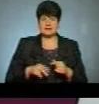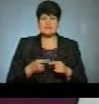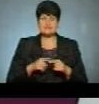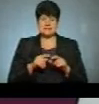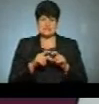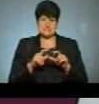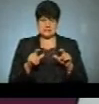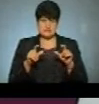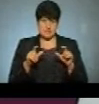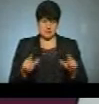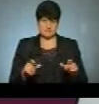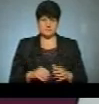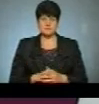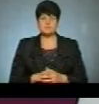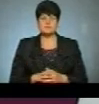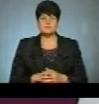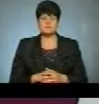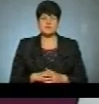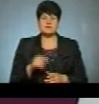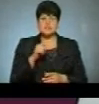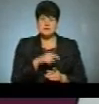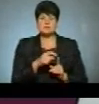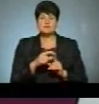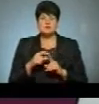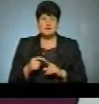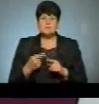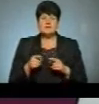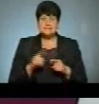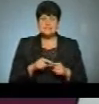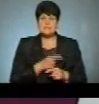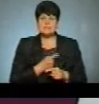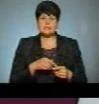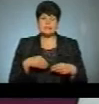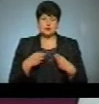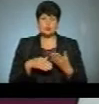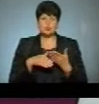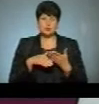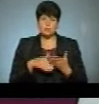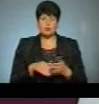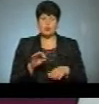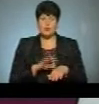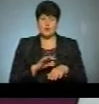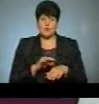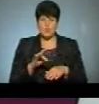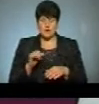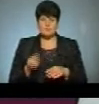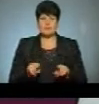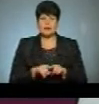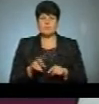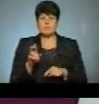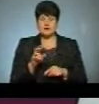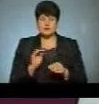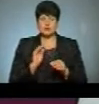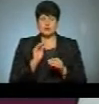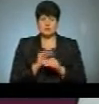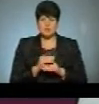Андрій Артемович і Ярослав Чайківський. За їхніми словами, це медики, які надають допомогу хворим на коронавірус. Також в березні доплату